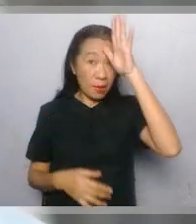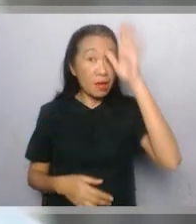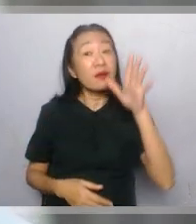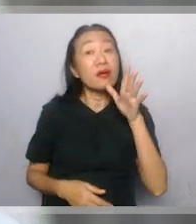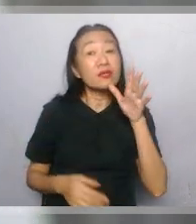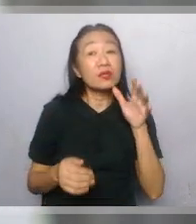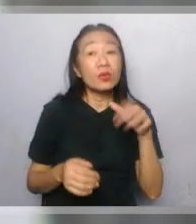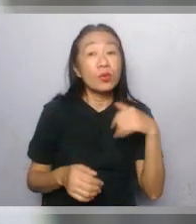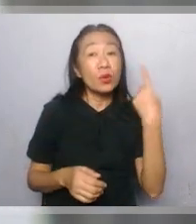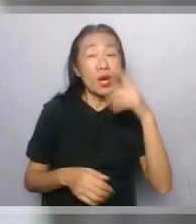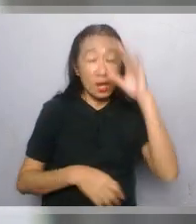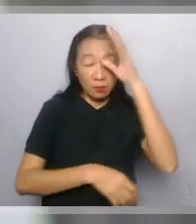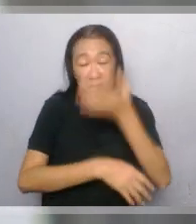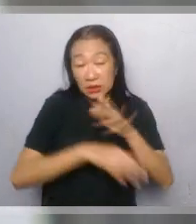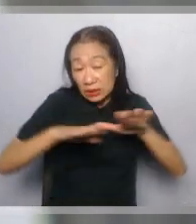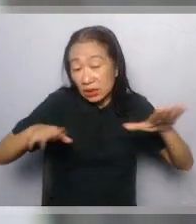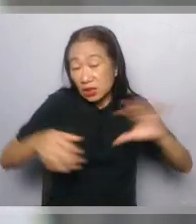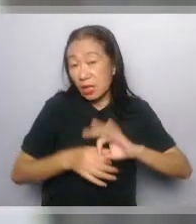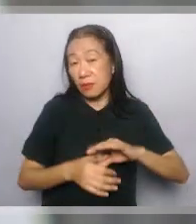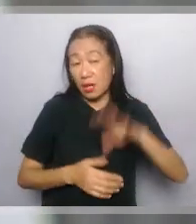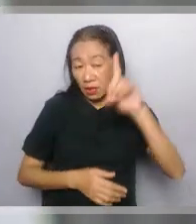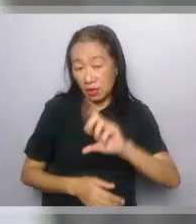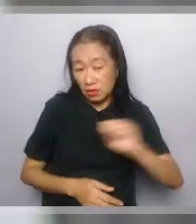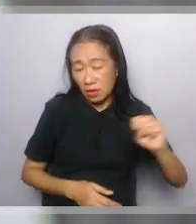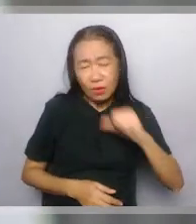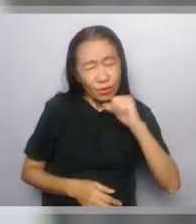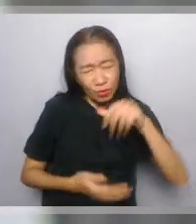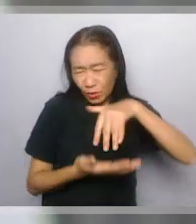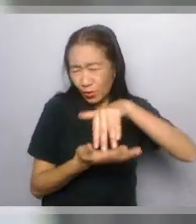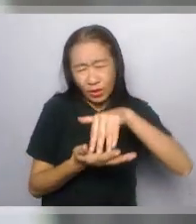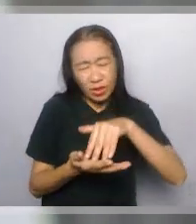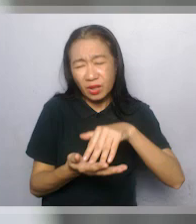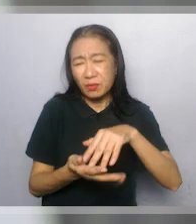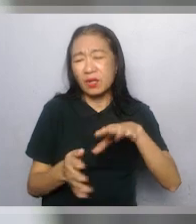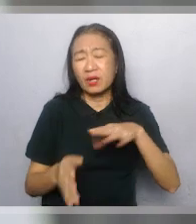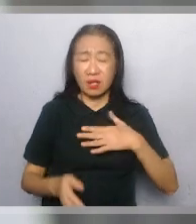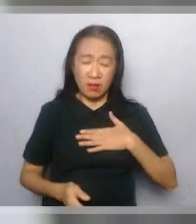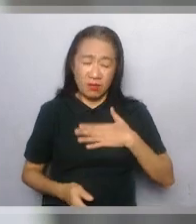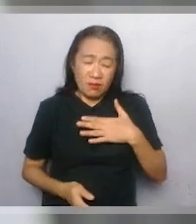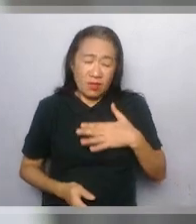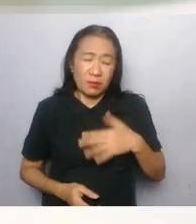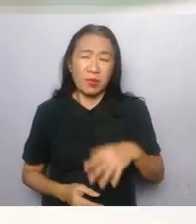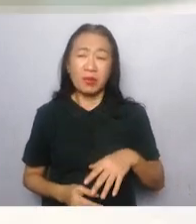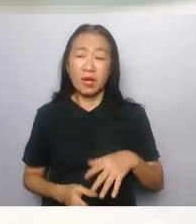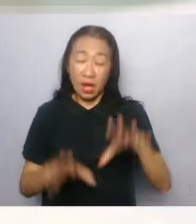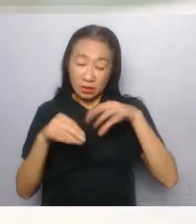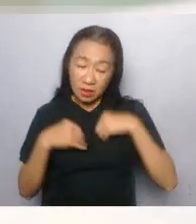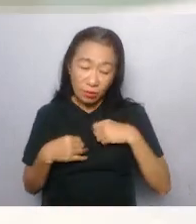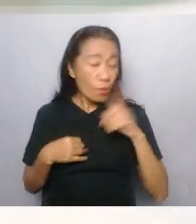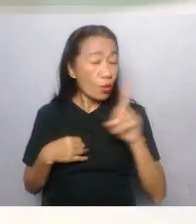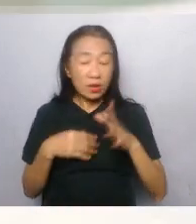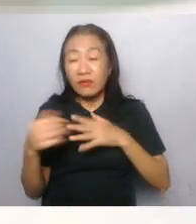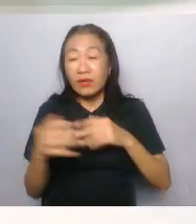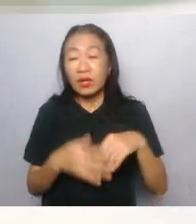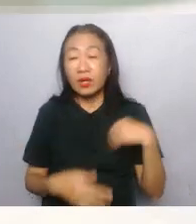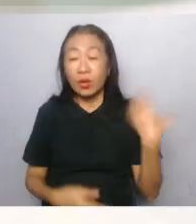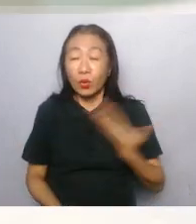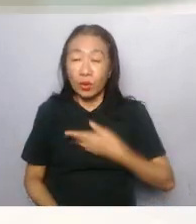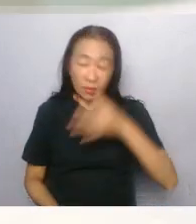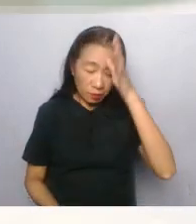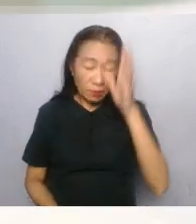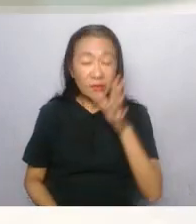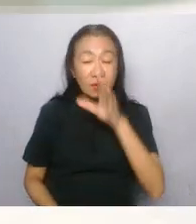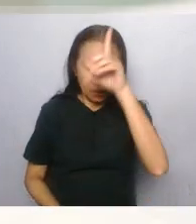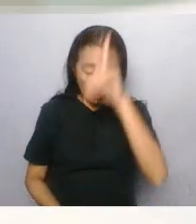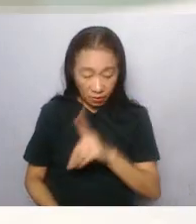anak na may Down Syndrome, huwag po tayong panghinaan ng loob. Tanggapin po natin kung ano sila. Kaya yung mga Down Syndrome, tayo